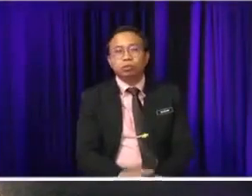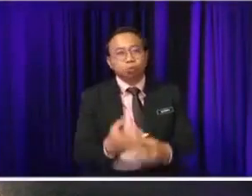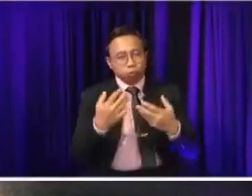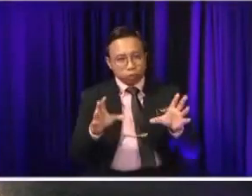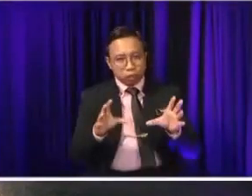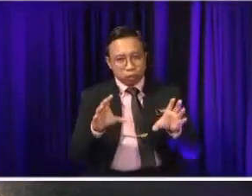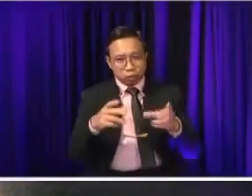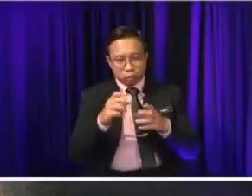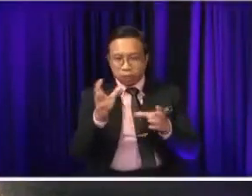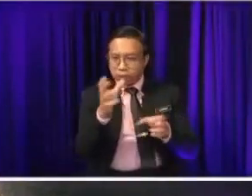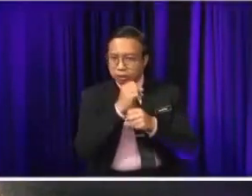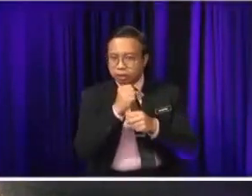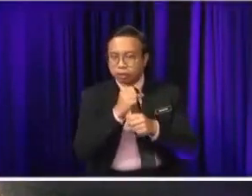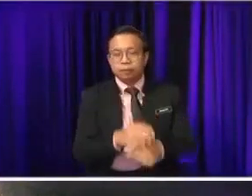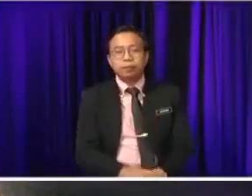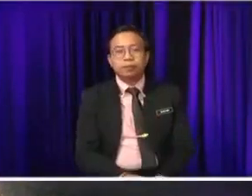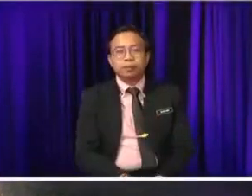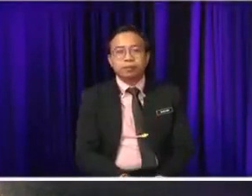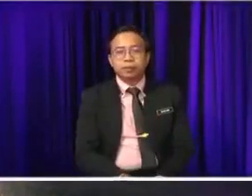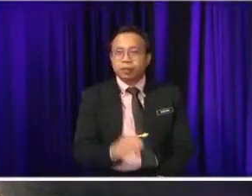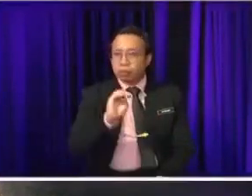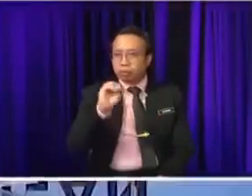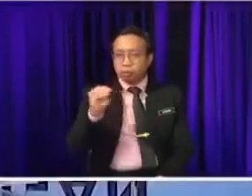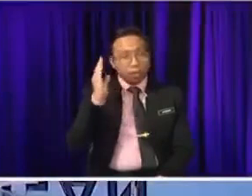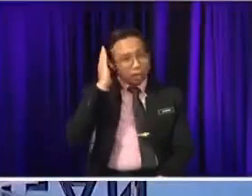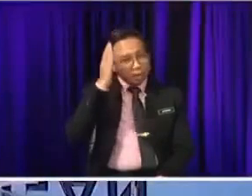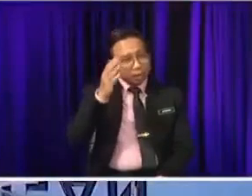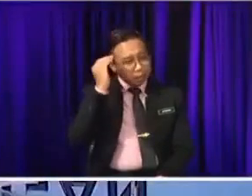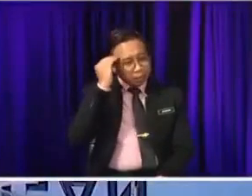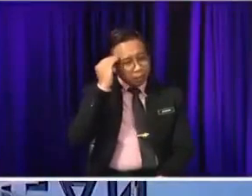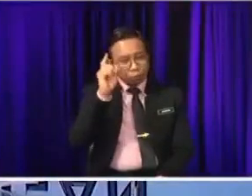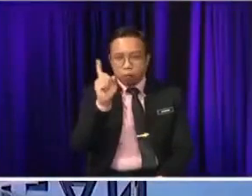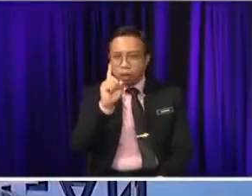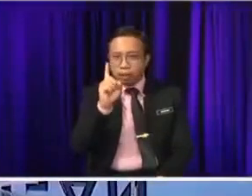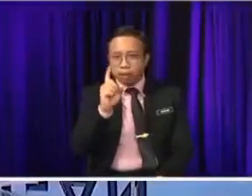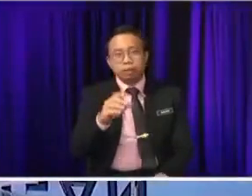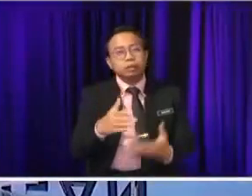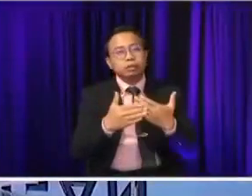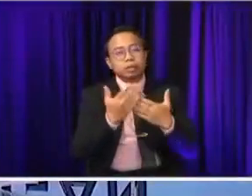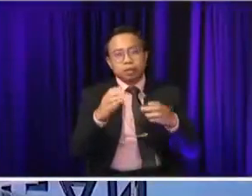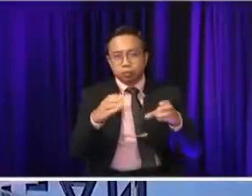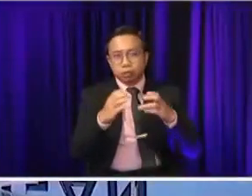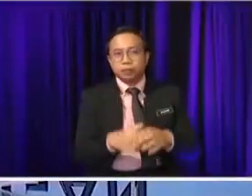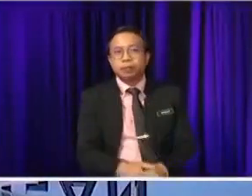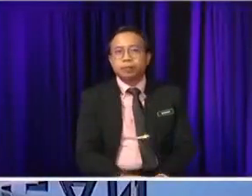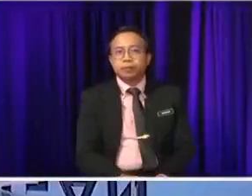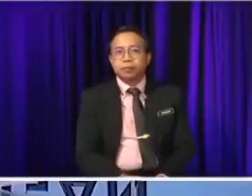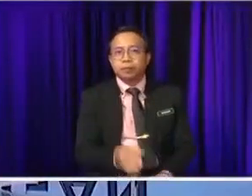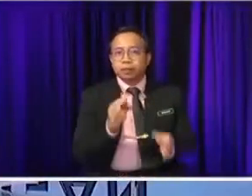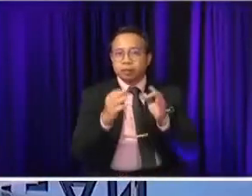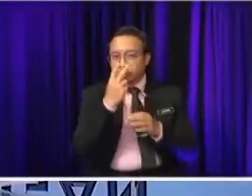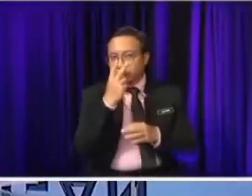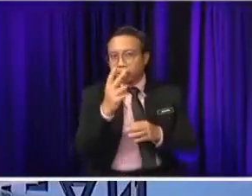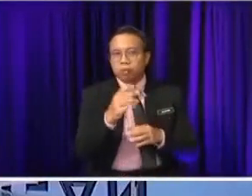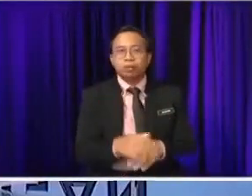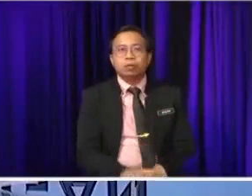menganalisis ini kita lakukan jadi murid dia akan tahu di mana istilah mereka yang dihasilkan oke yang yang kalau kita tengok pada